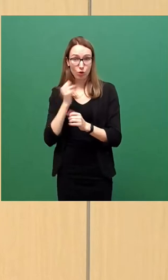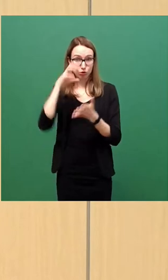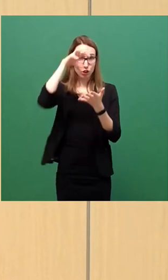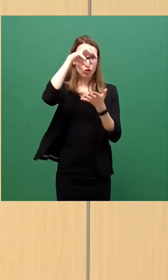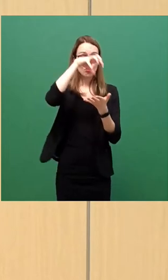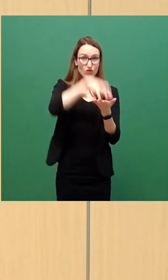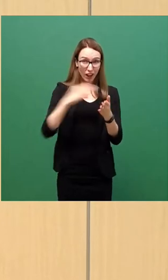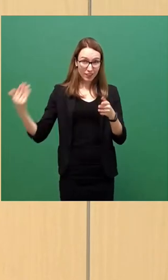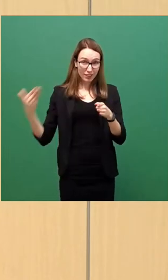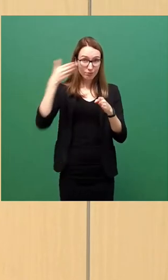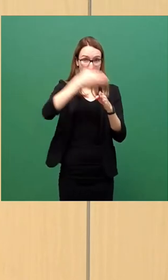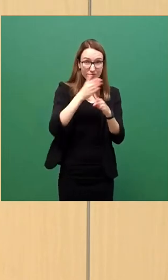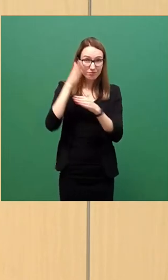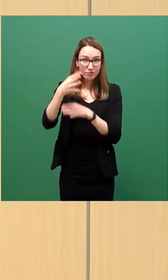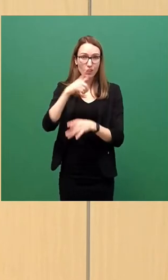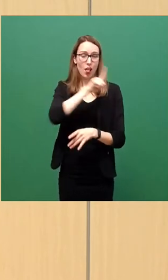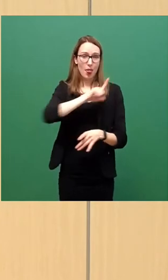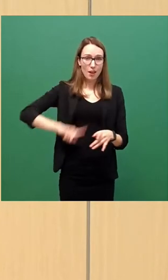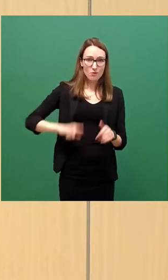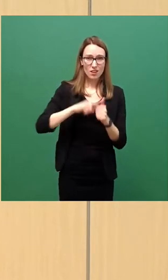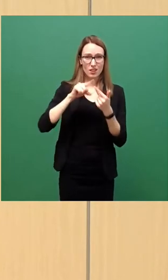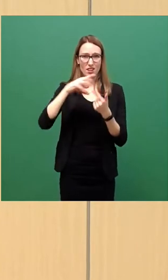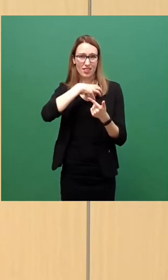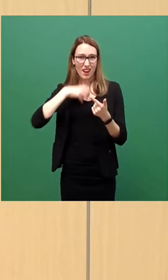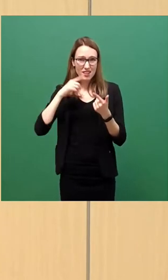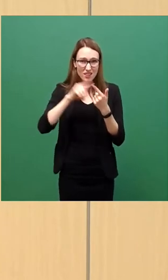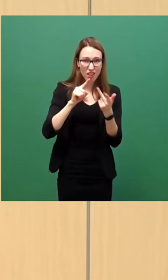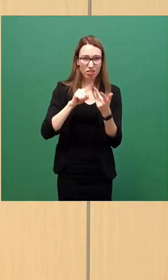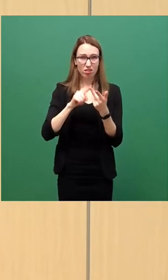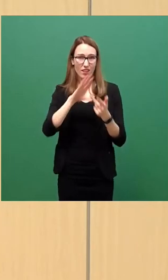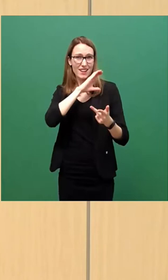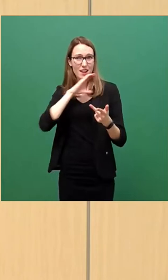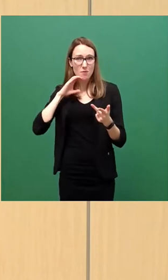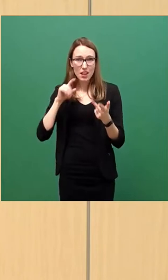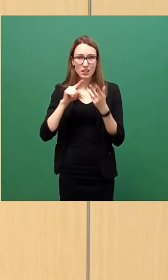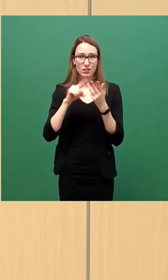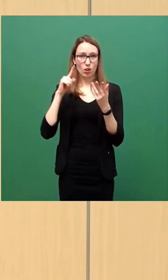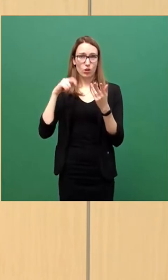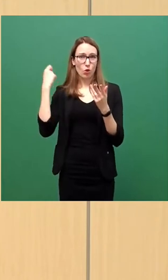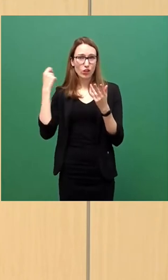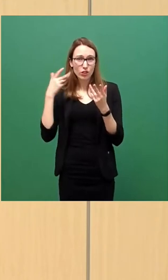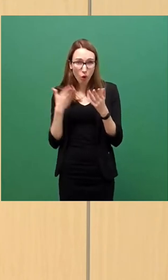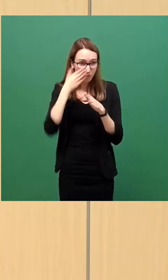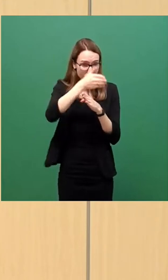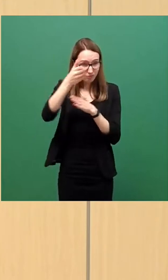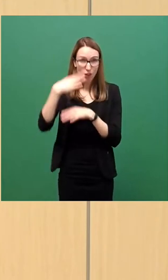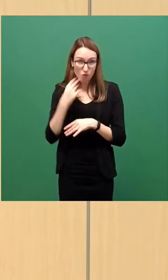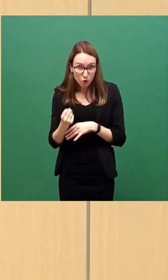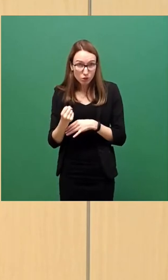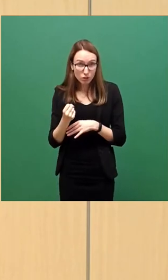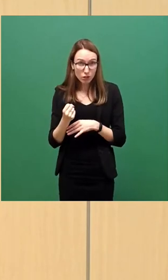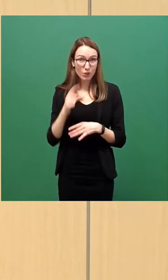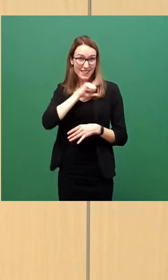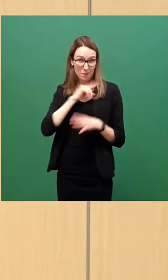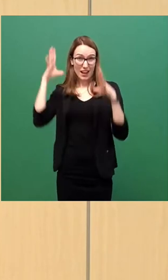Dresden, Leipzig oder sonst wie heißt, oder Rostock oder Düsseldorf, und wollten abends, nachts